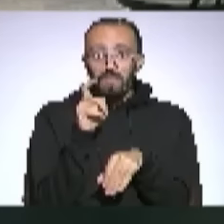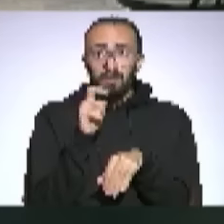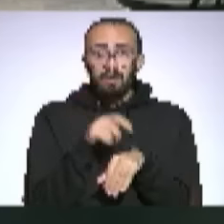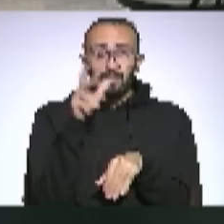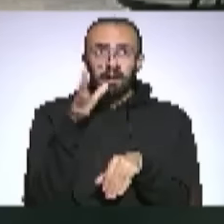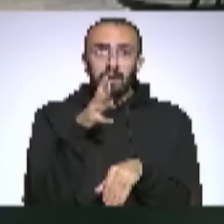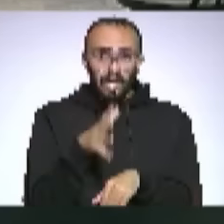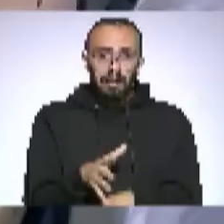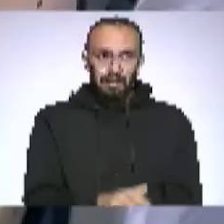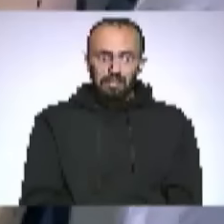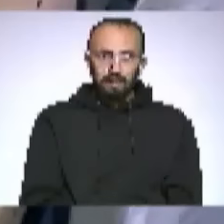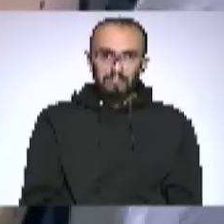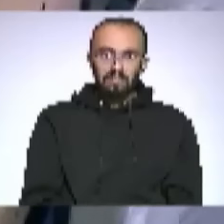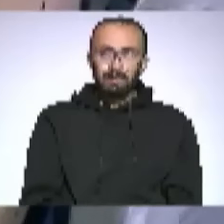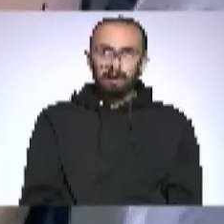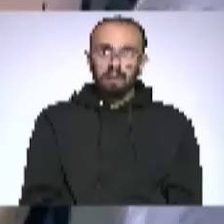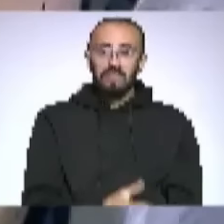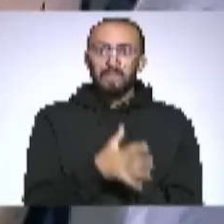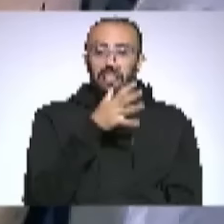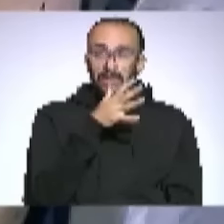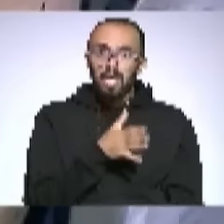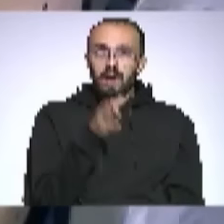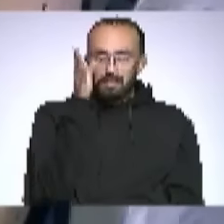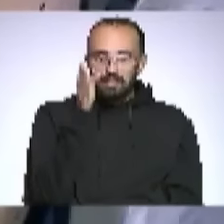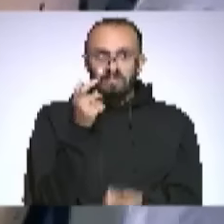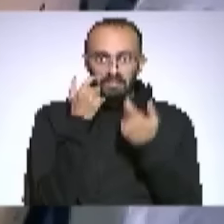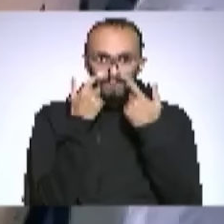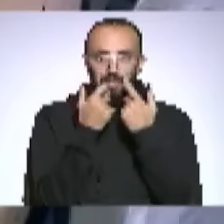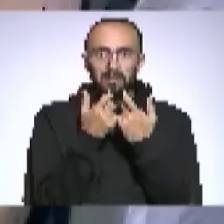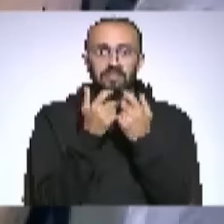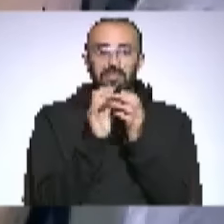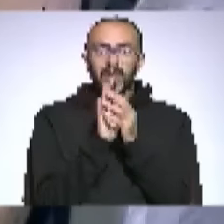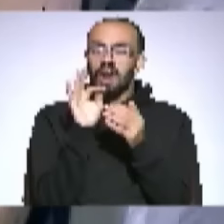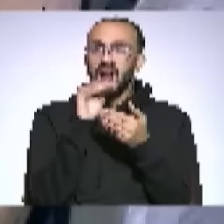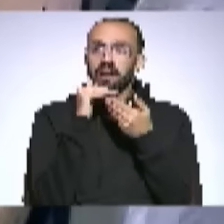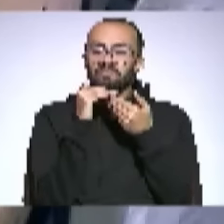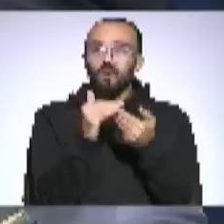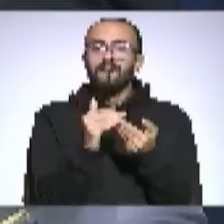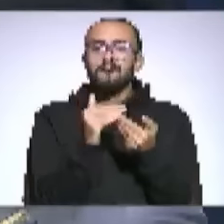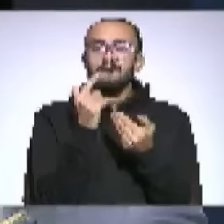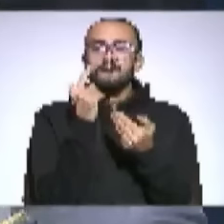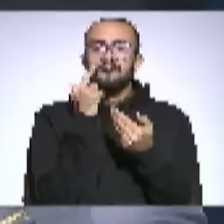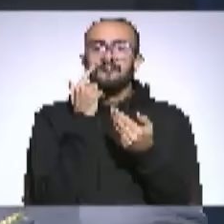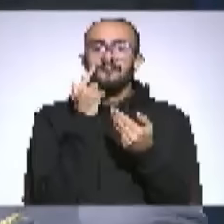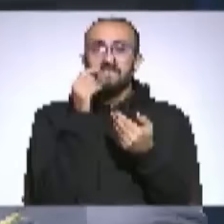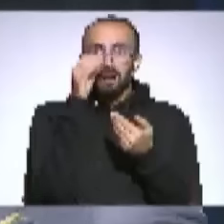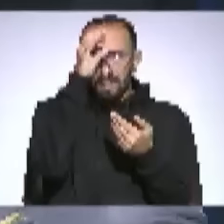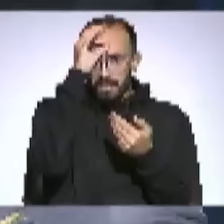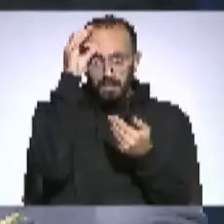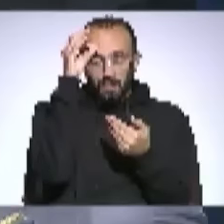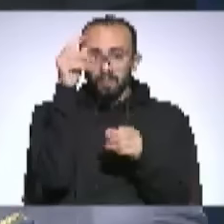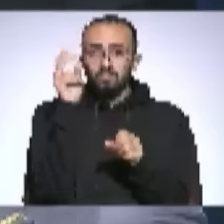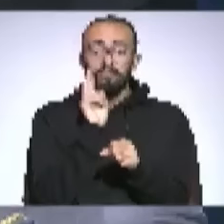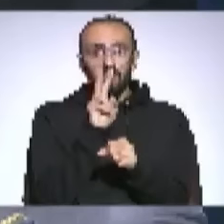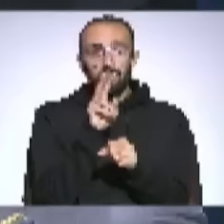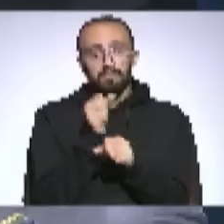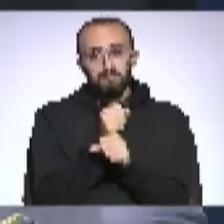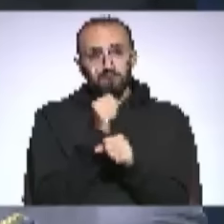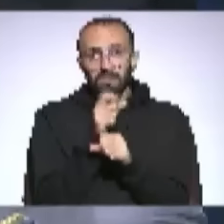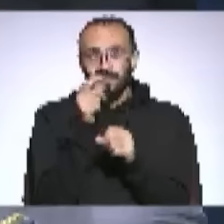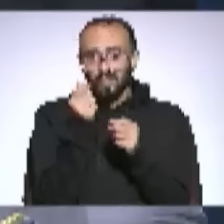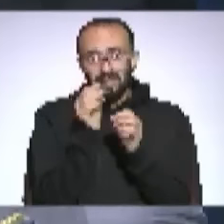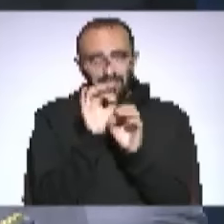كاه يعني هو الاب اللي بيتابع معاها الحاله دي لا يا ابونا ساعدوها شوفوا لها حد على فكره لو كانت امكانياتها المحدوده لا